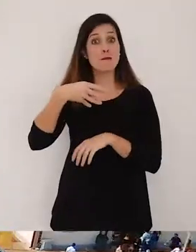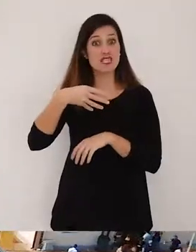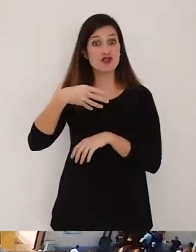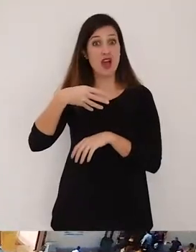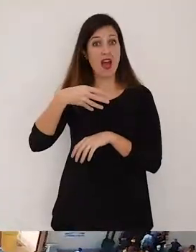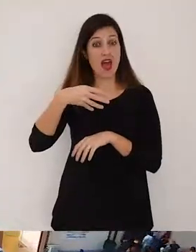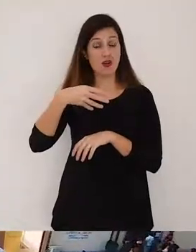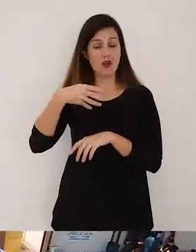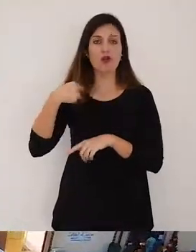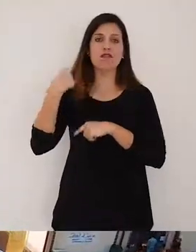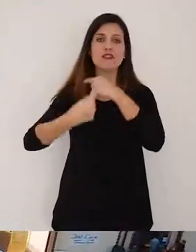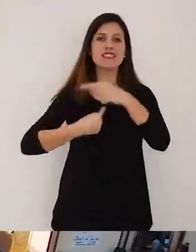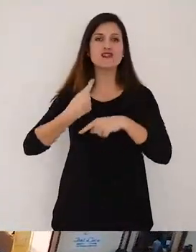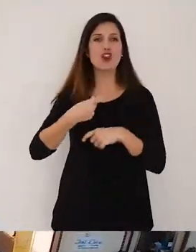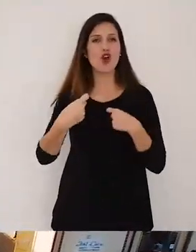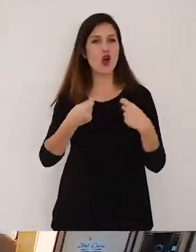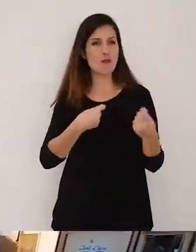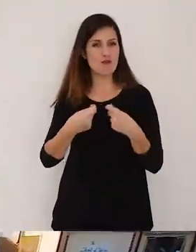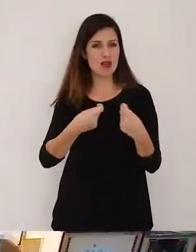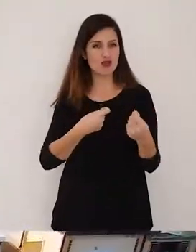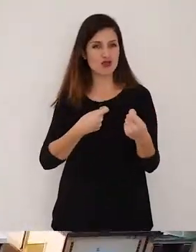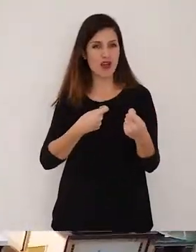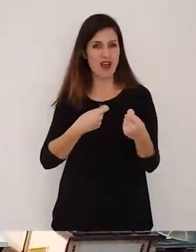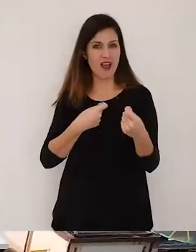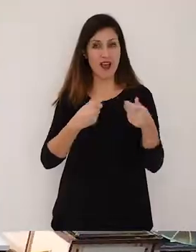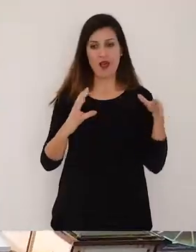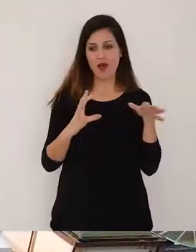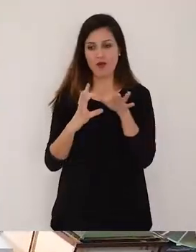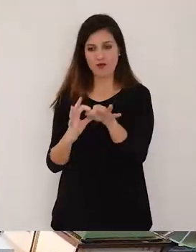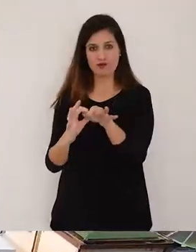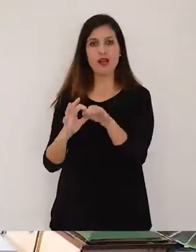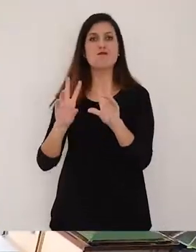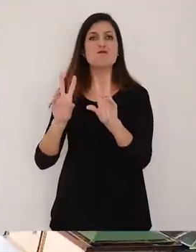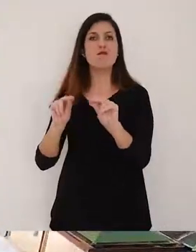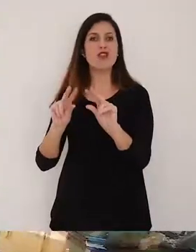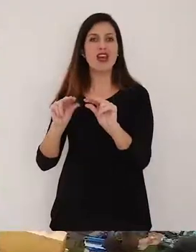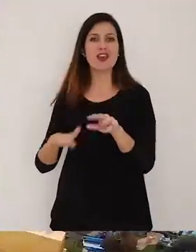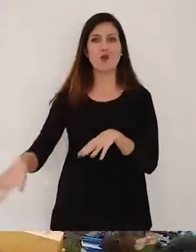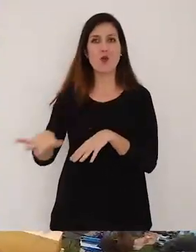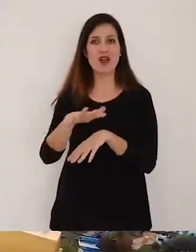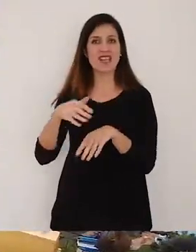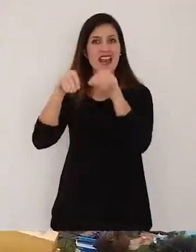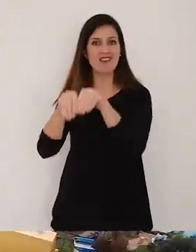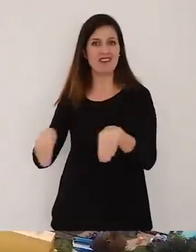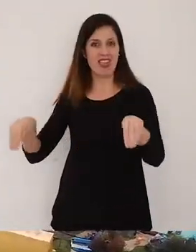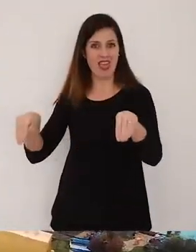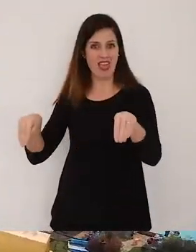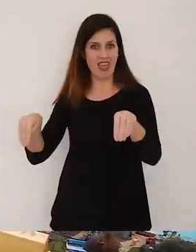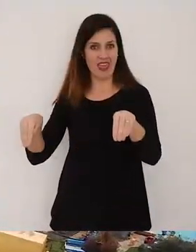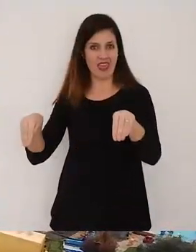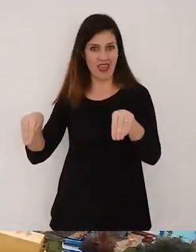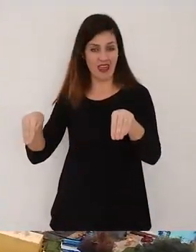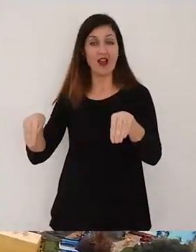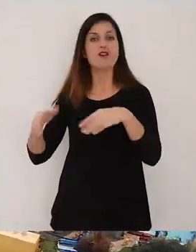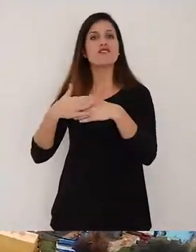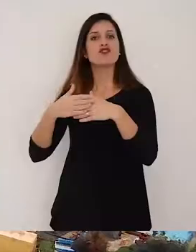A Miggiano la tradizione commerciale si coniuga all'innovazione nel moderno quartiere fieristico, collocato alle spalle del Palazzo del